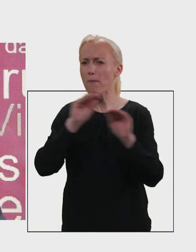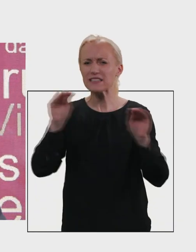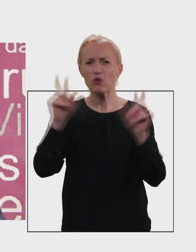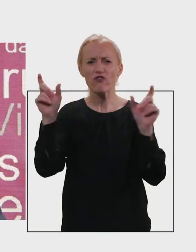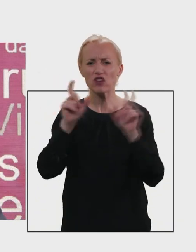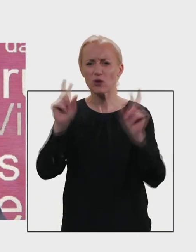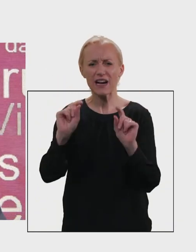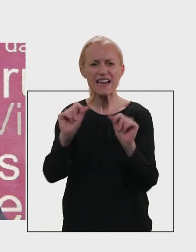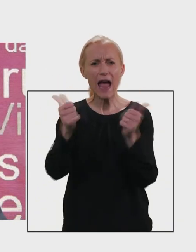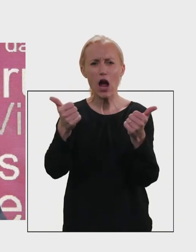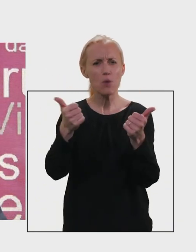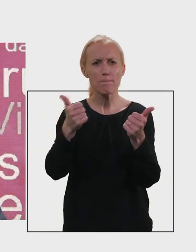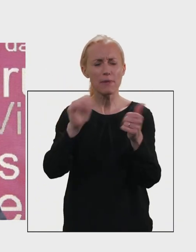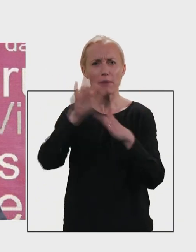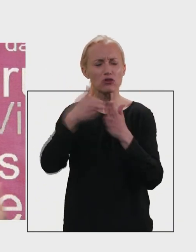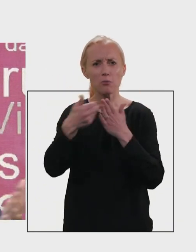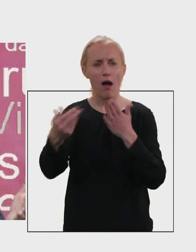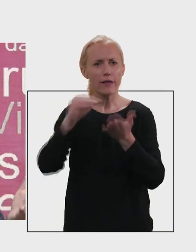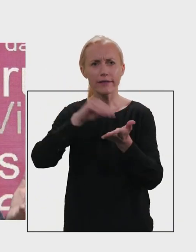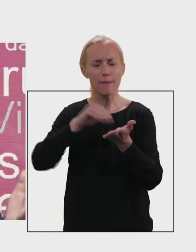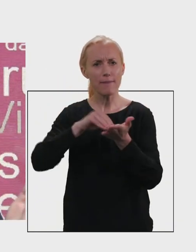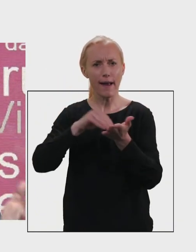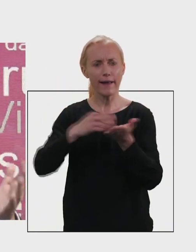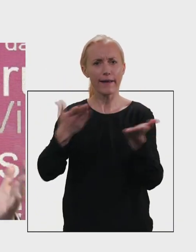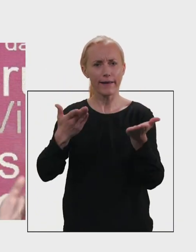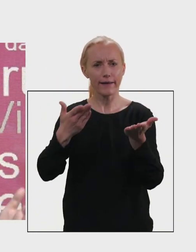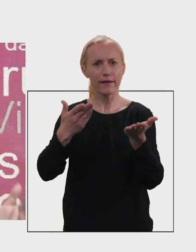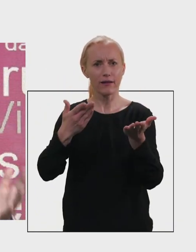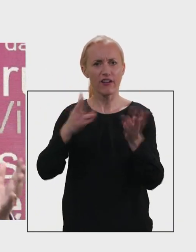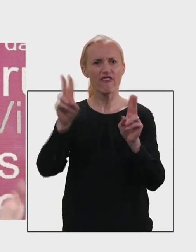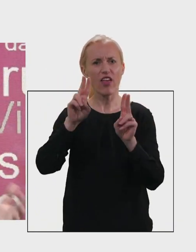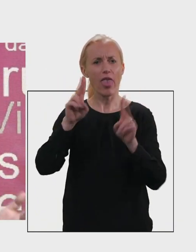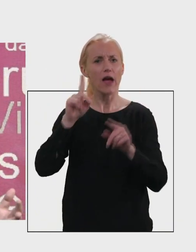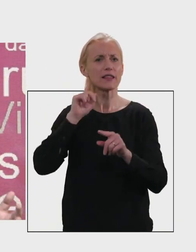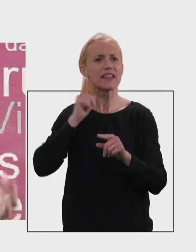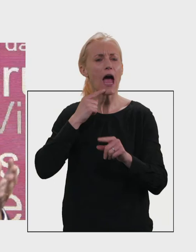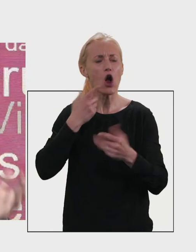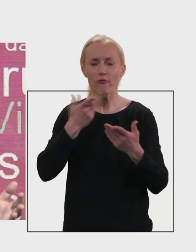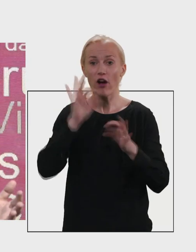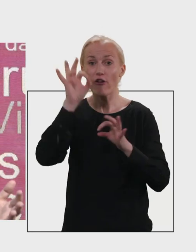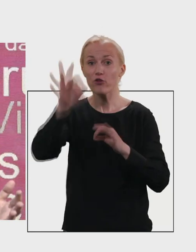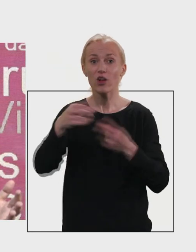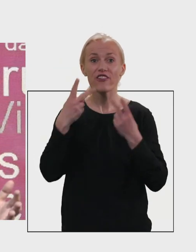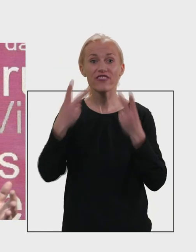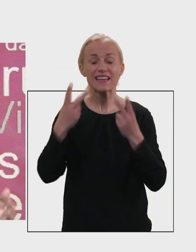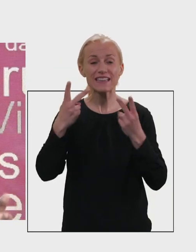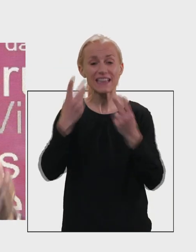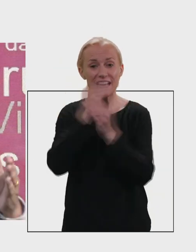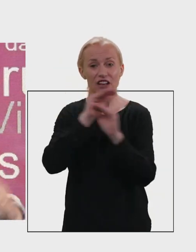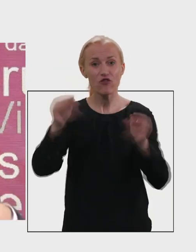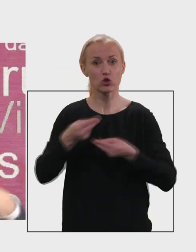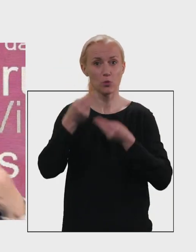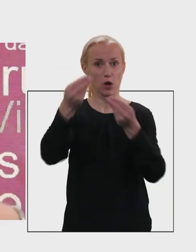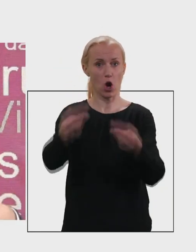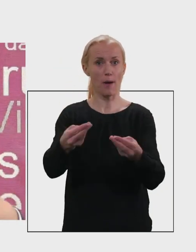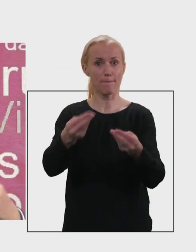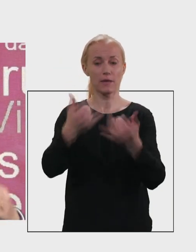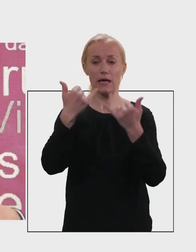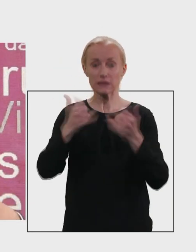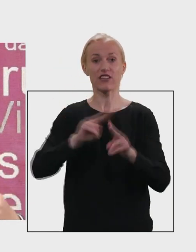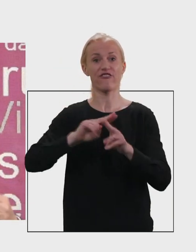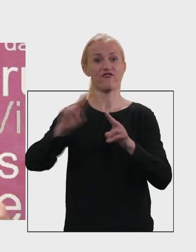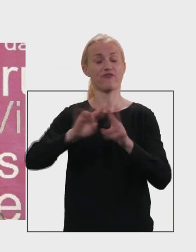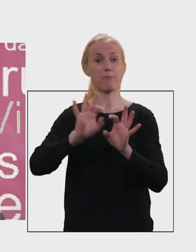Informationsveranstaltungen beispielsweise mit Gebärdensprache gesehen haben. Das aber war für Leute, die taub sind, extrem wichtig, dass sie diese Informationen bekommen. Das hat sich jetzt